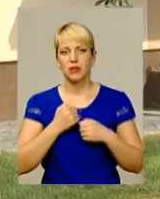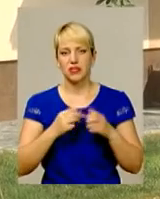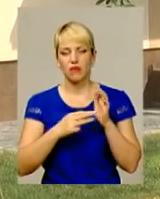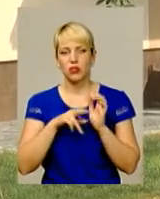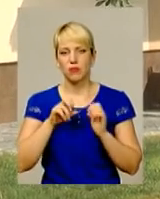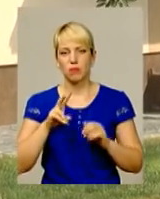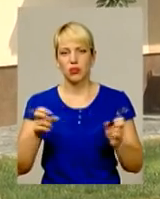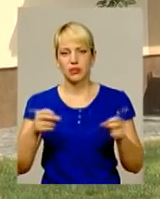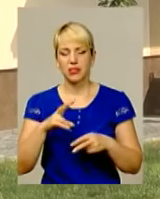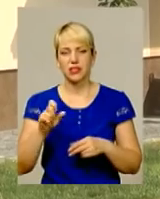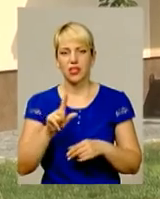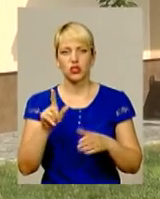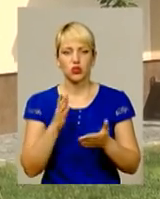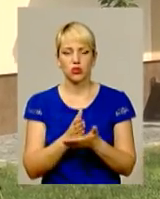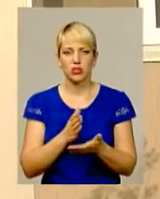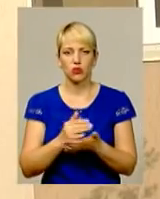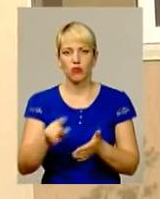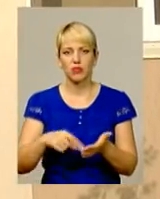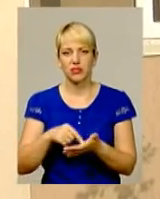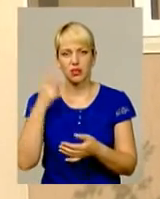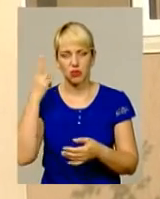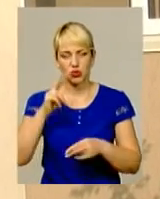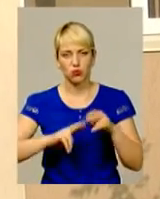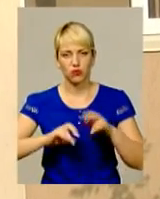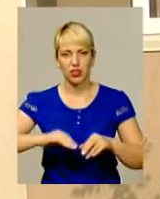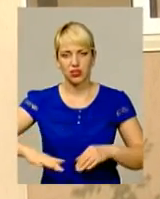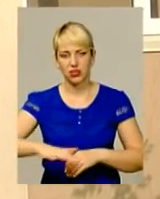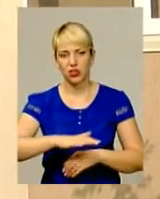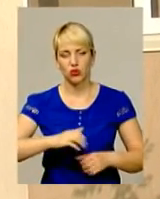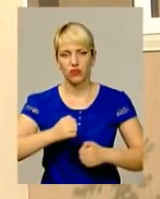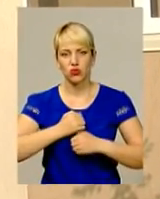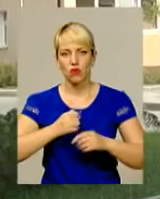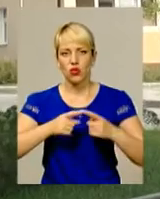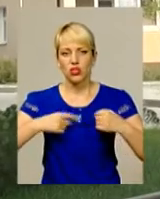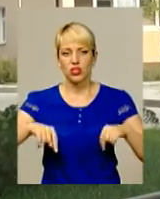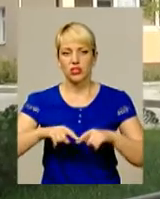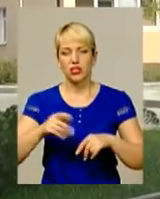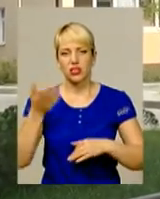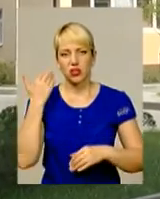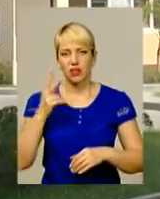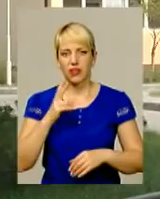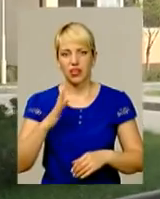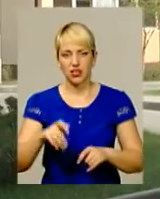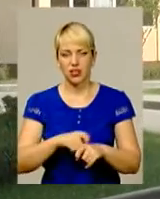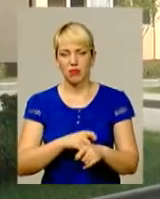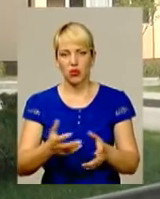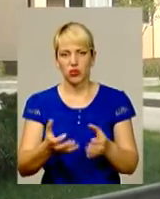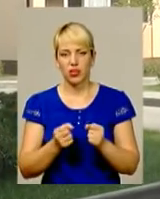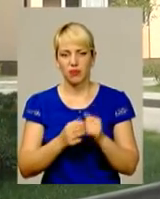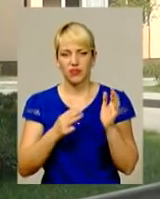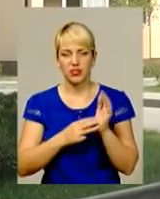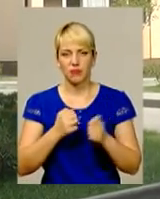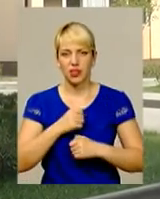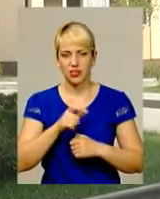полку спецпризначення, що дислокуються у Хмельницькому, збудували на території військової частини. Тоді квадратні метри у ньому отримали 18